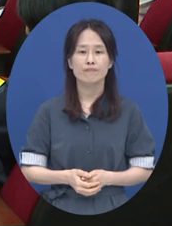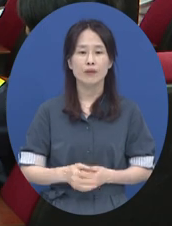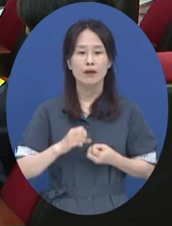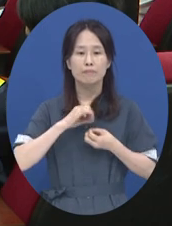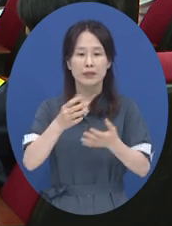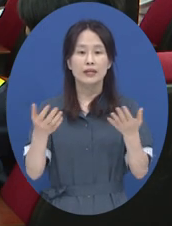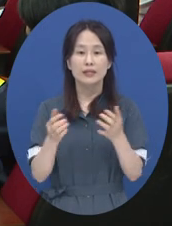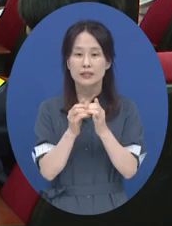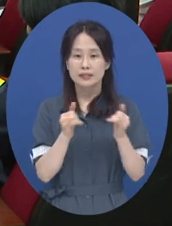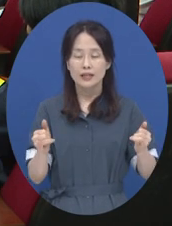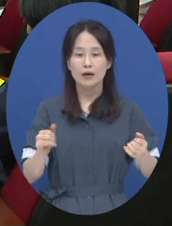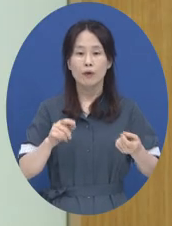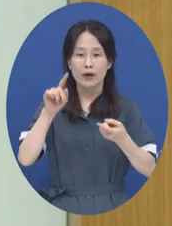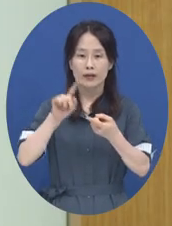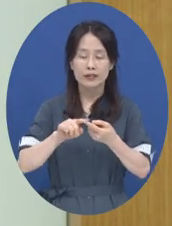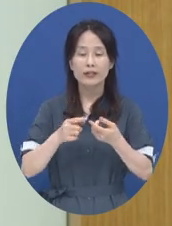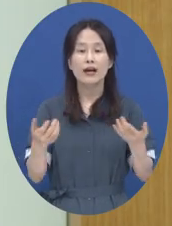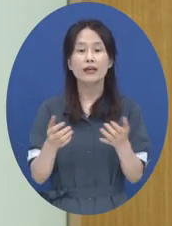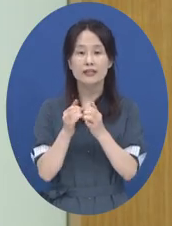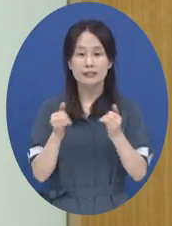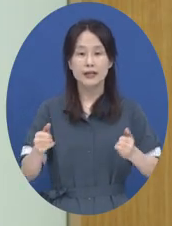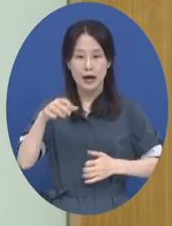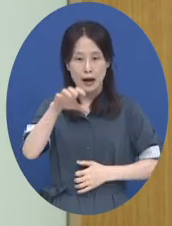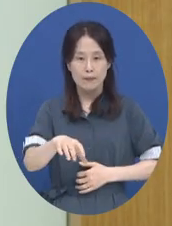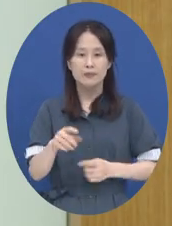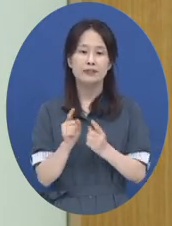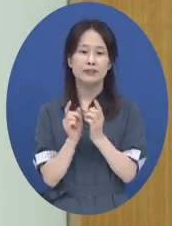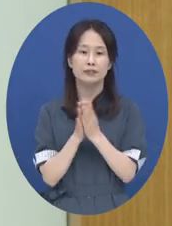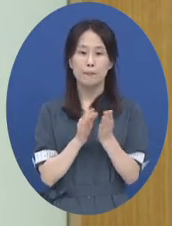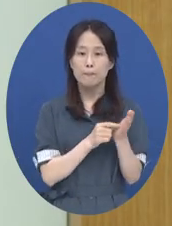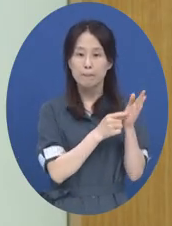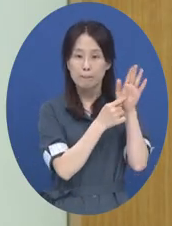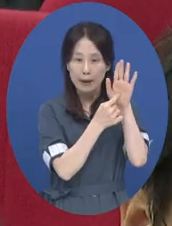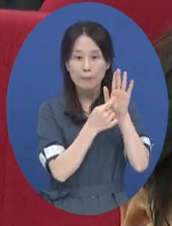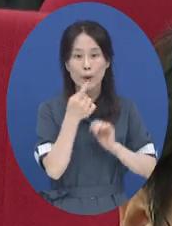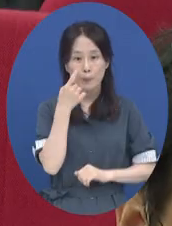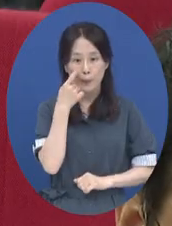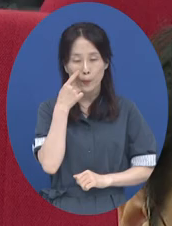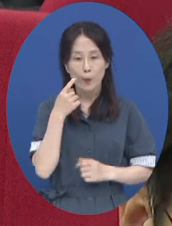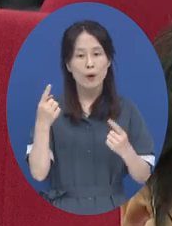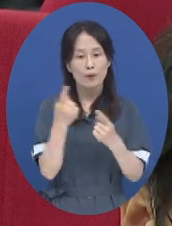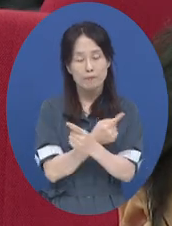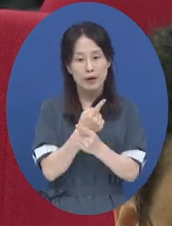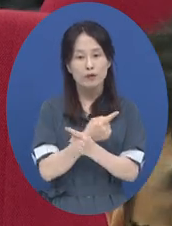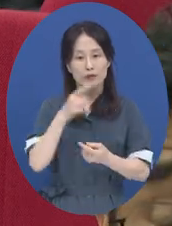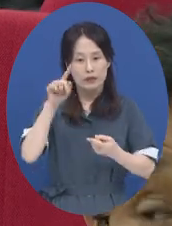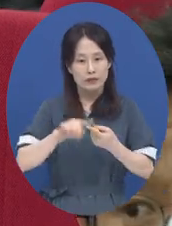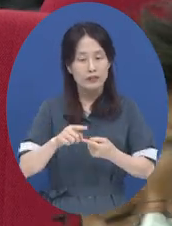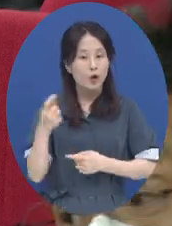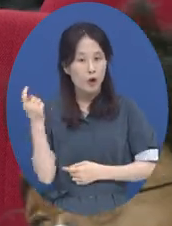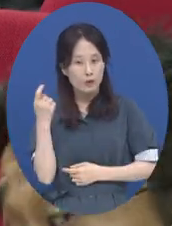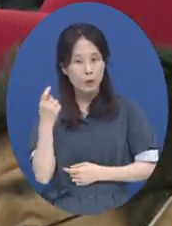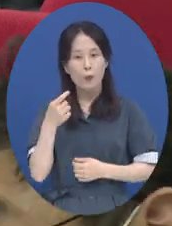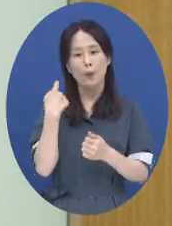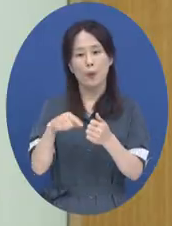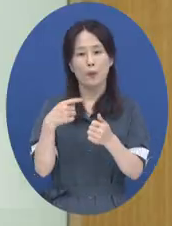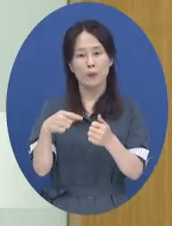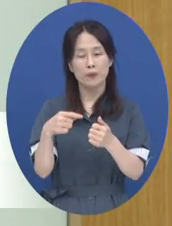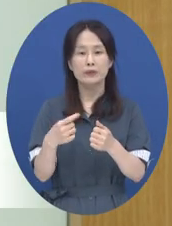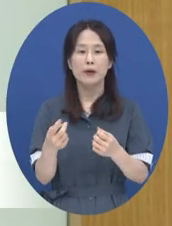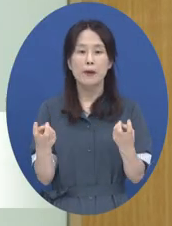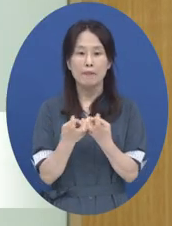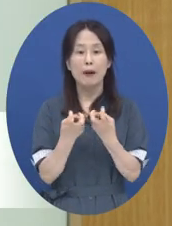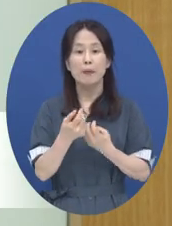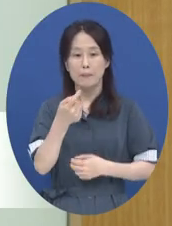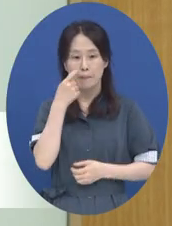배달 노동자와 관련 업종 종사자들 앞에서 직접 발표를 해보고 개선 사항을 들으며 강의 방법을 배웁니다.